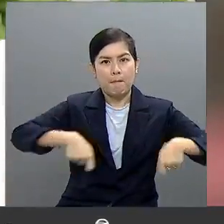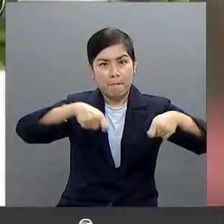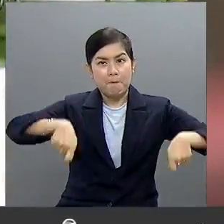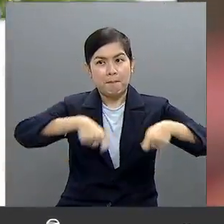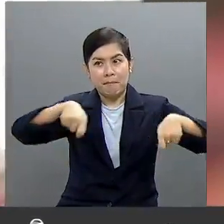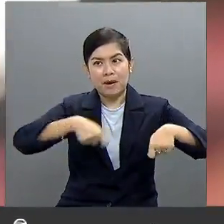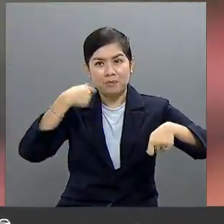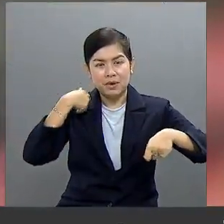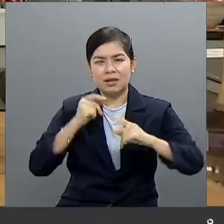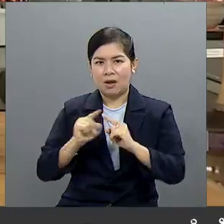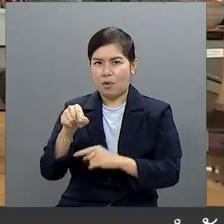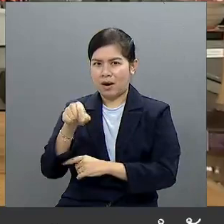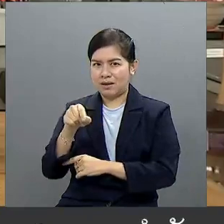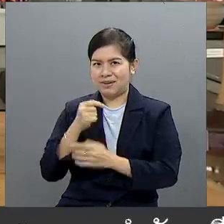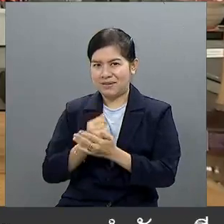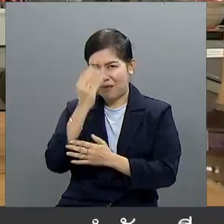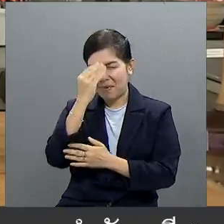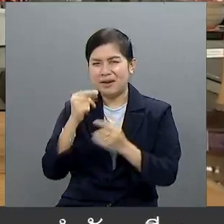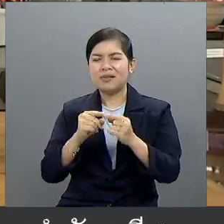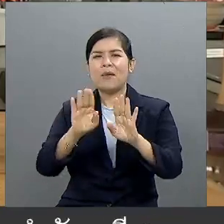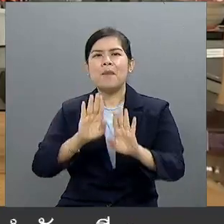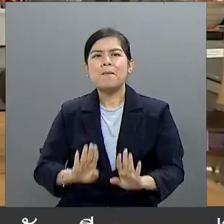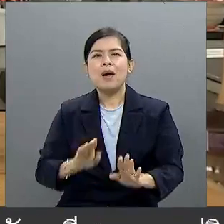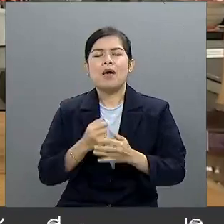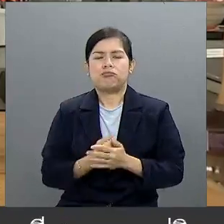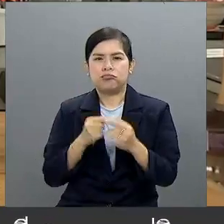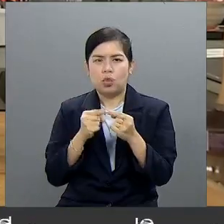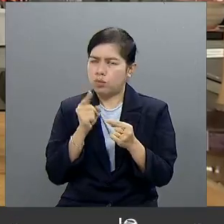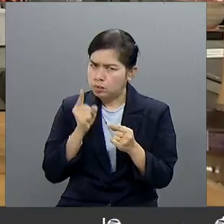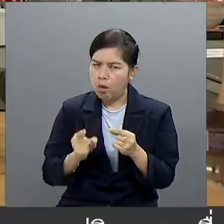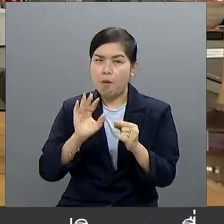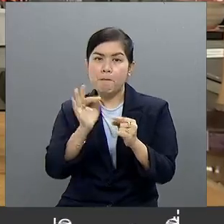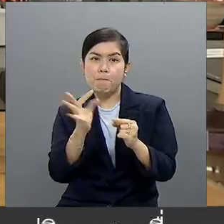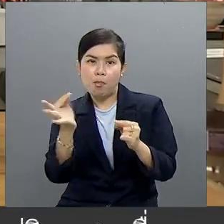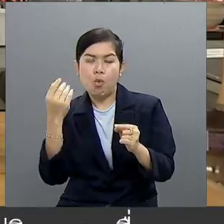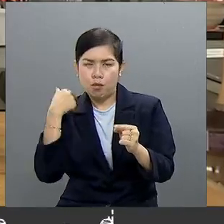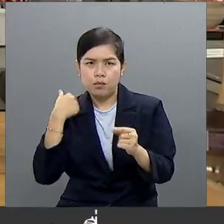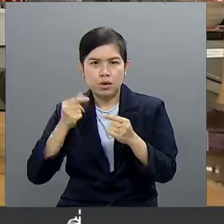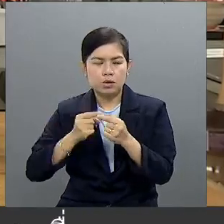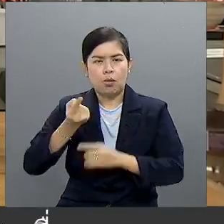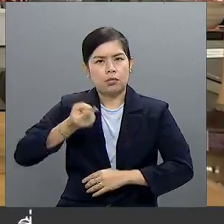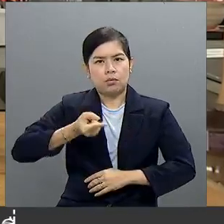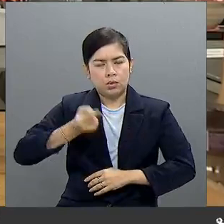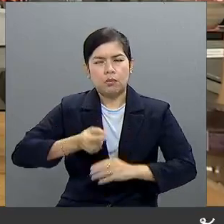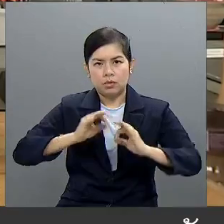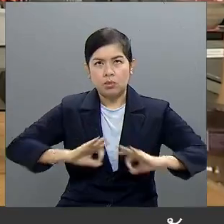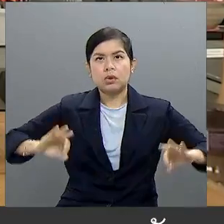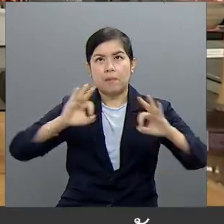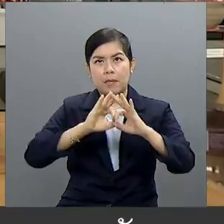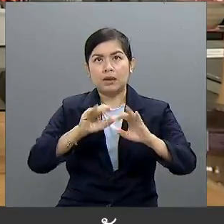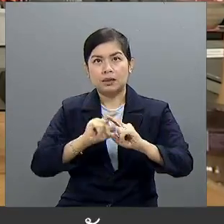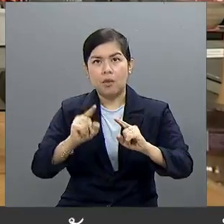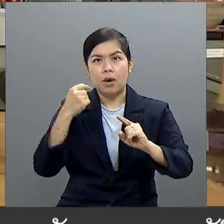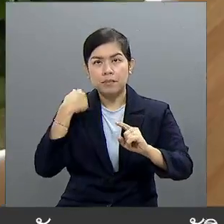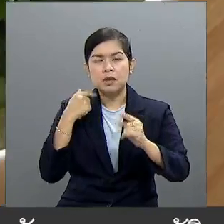ไหมคะว่าเต้าคั่วขาดผักบุ้งไม่ได้เลยแต่ถ้าใครสังเกตให้ดีนะคะจะเห็นเลยนะคะว่าพี่แววใส่ผักบุ้ง2อย่างลงในจ